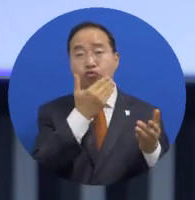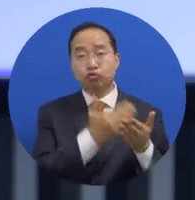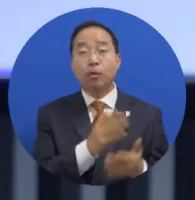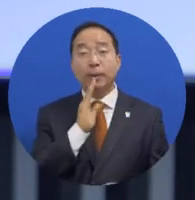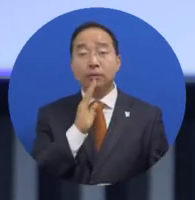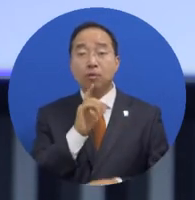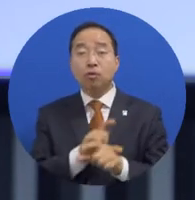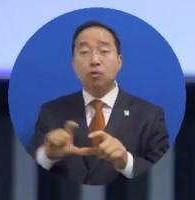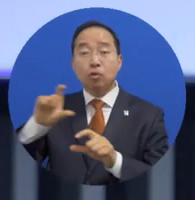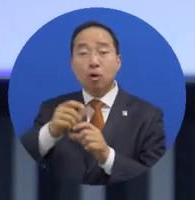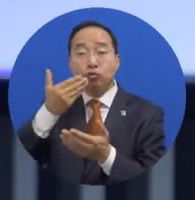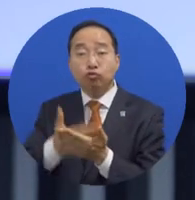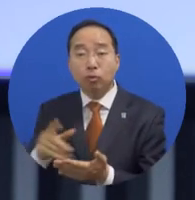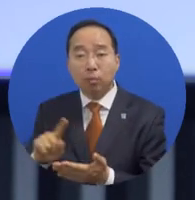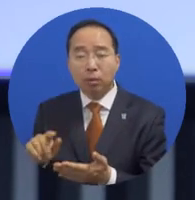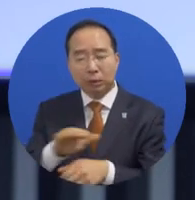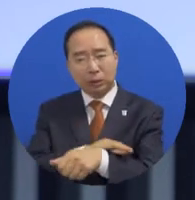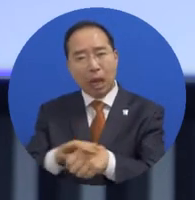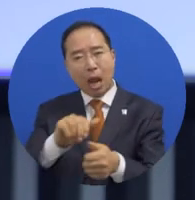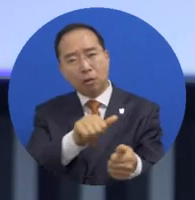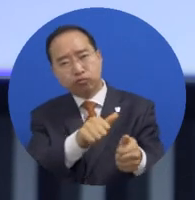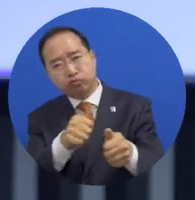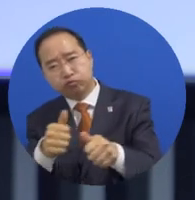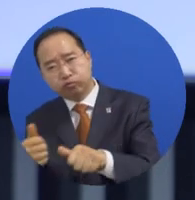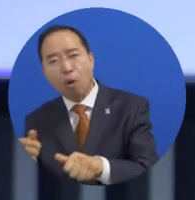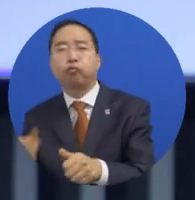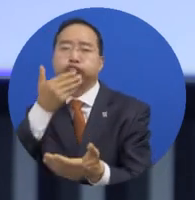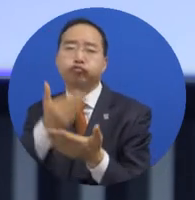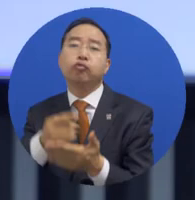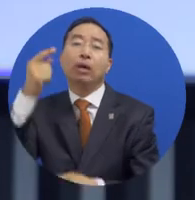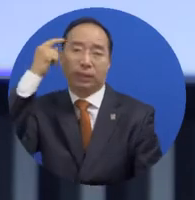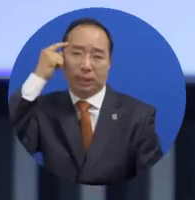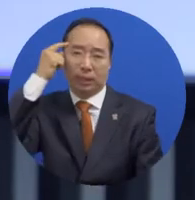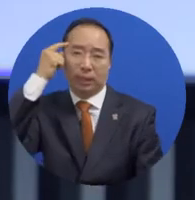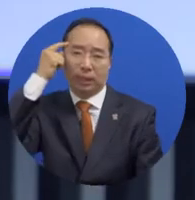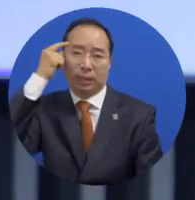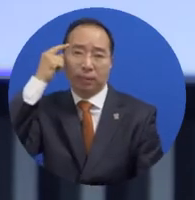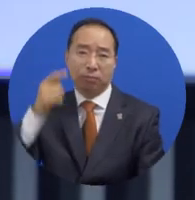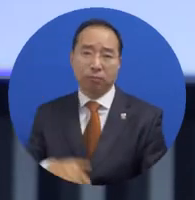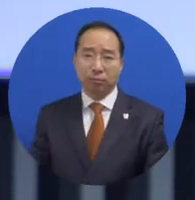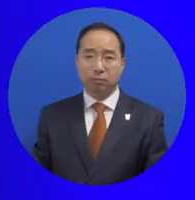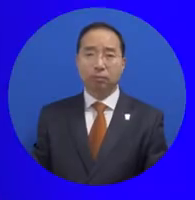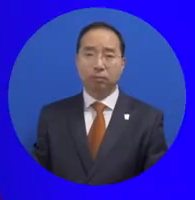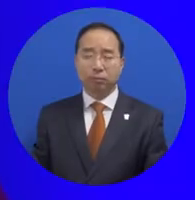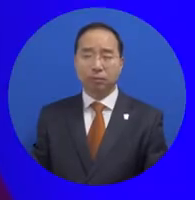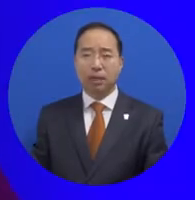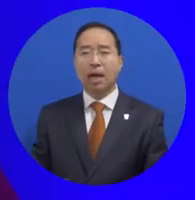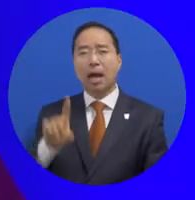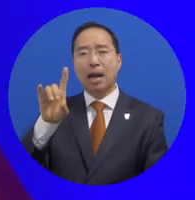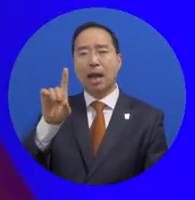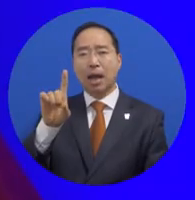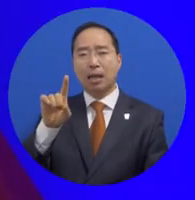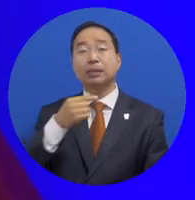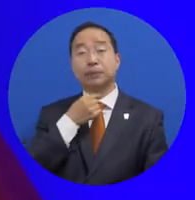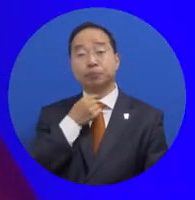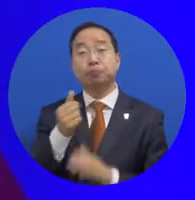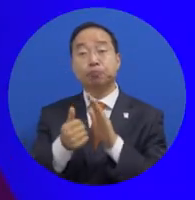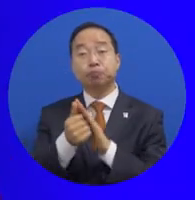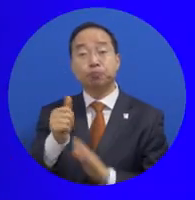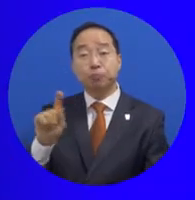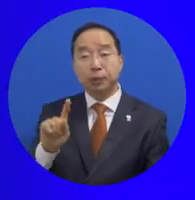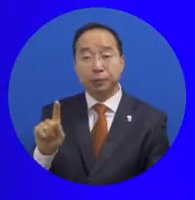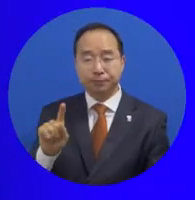것보다 어떻게 하면 잘 죽는가가 인생을 마무리하는데 훨씬 더 중요하다고 생각을 합니다. 저는 한 가지 희망이